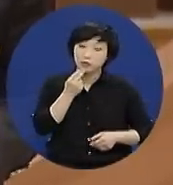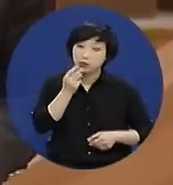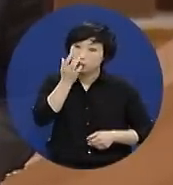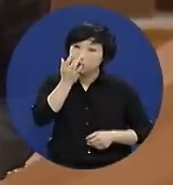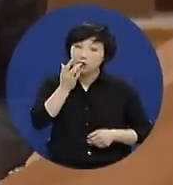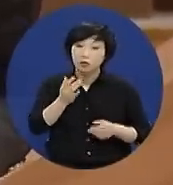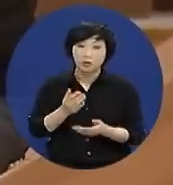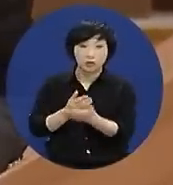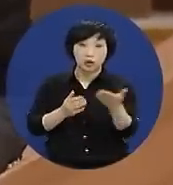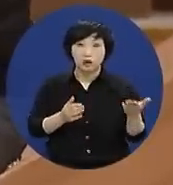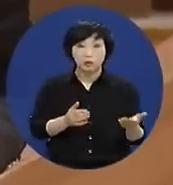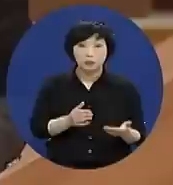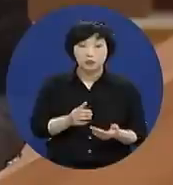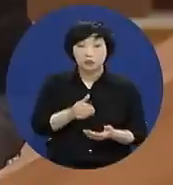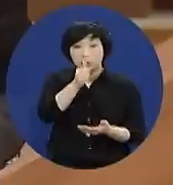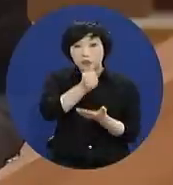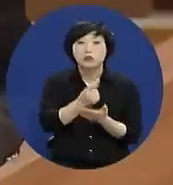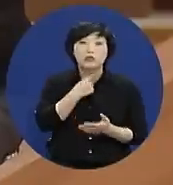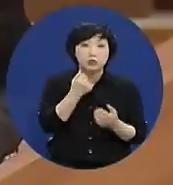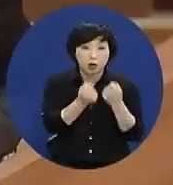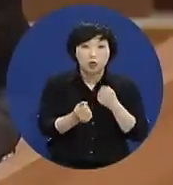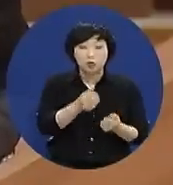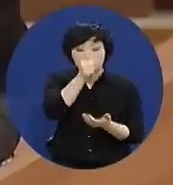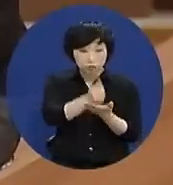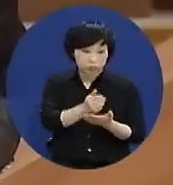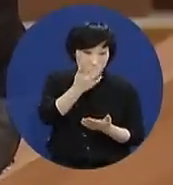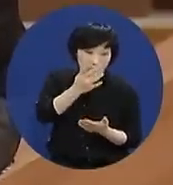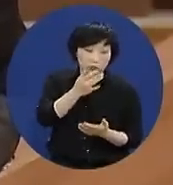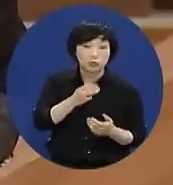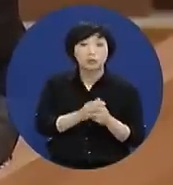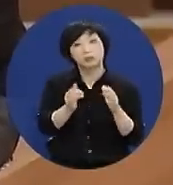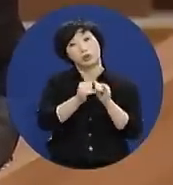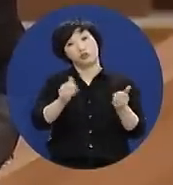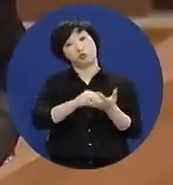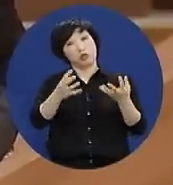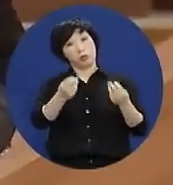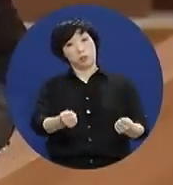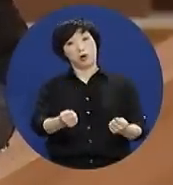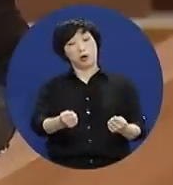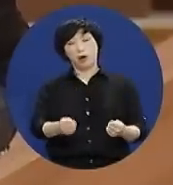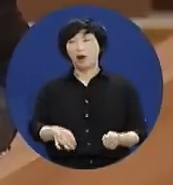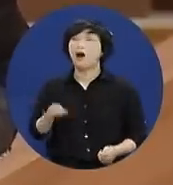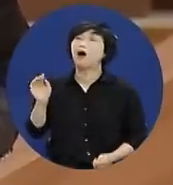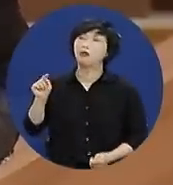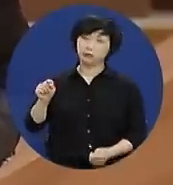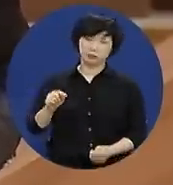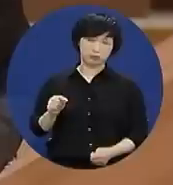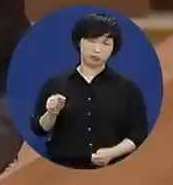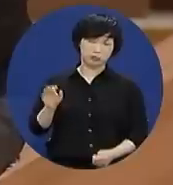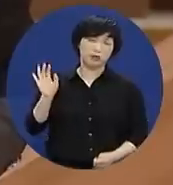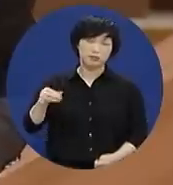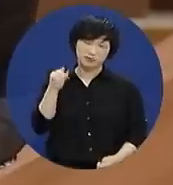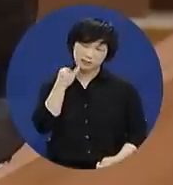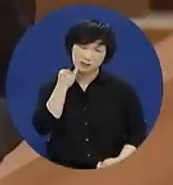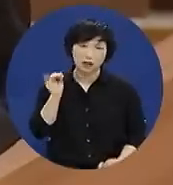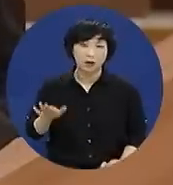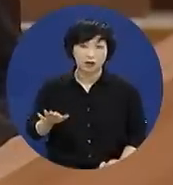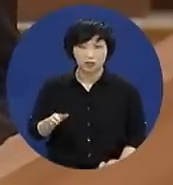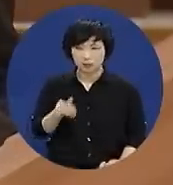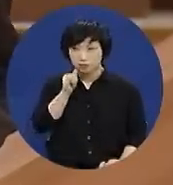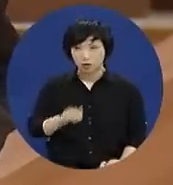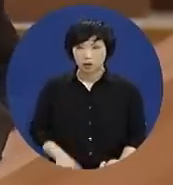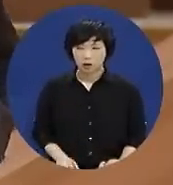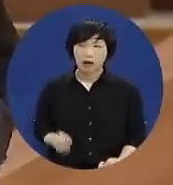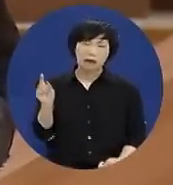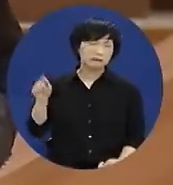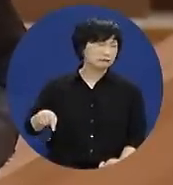しっかりしないからそういったチェックをする余裕もないし罪を犯しても罪を罪だと思って